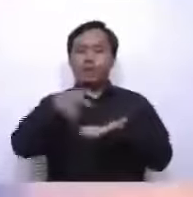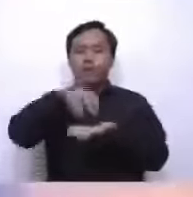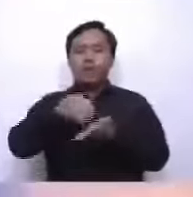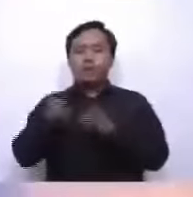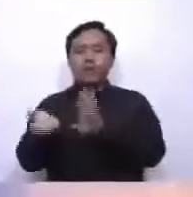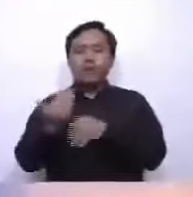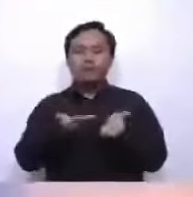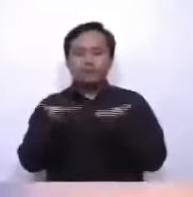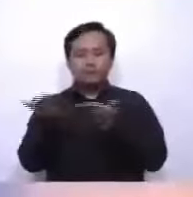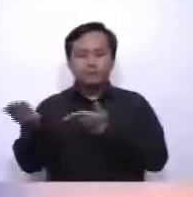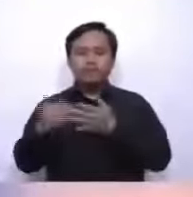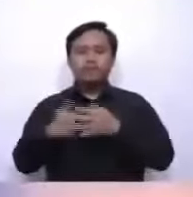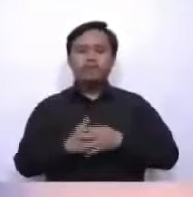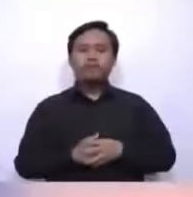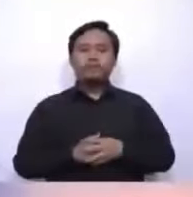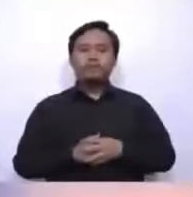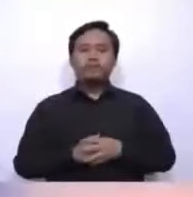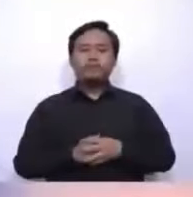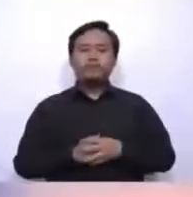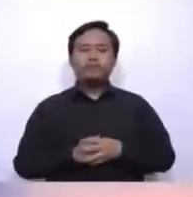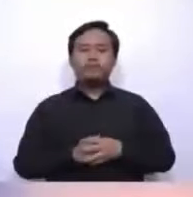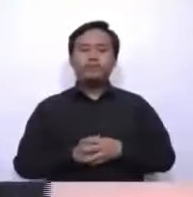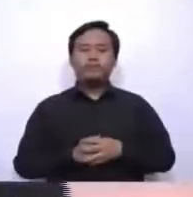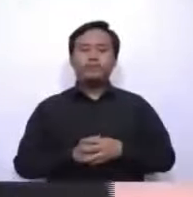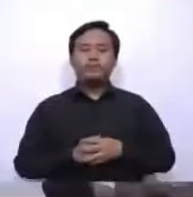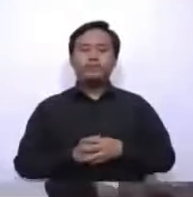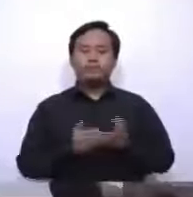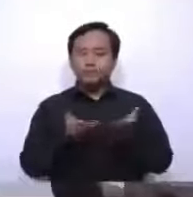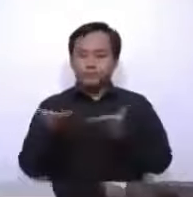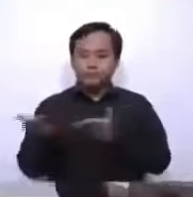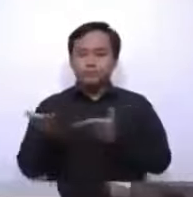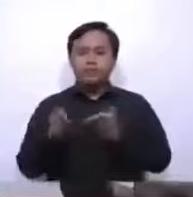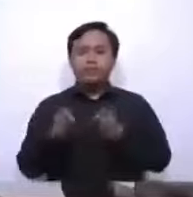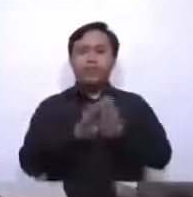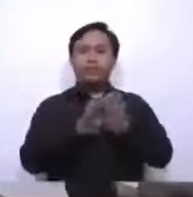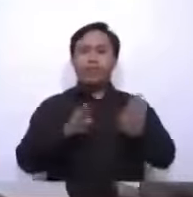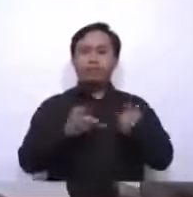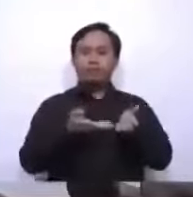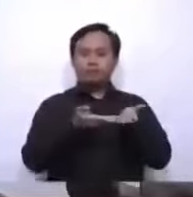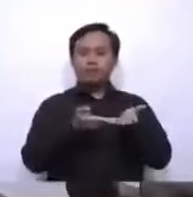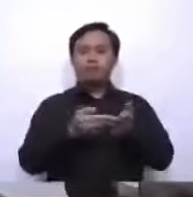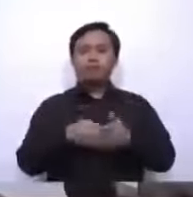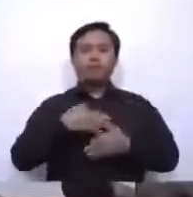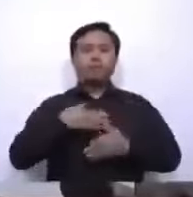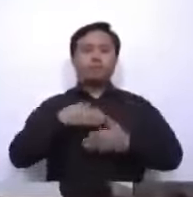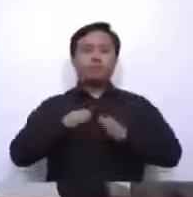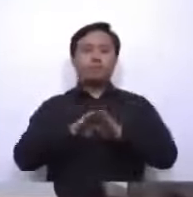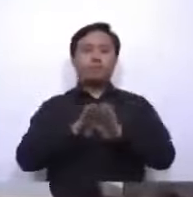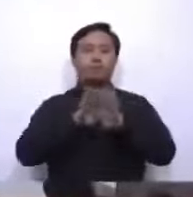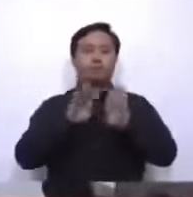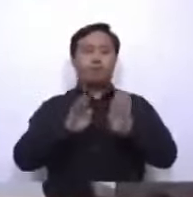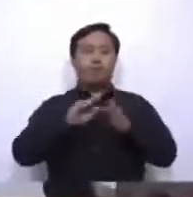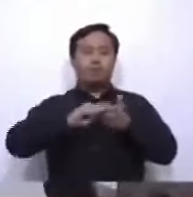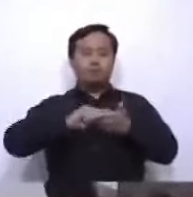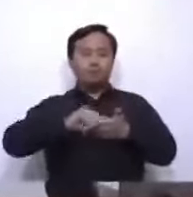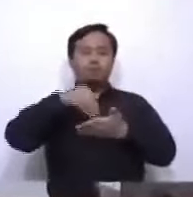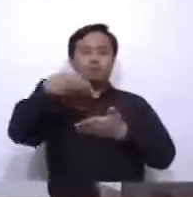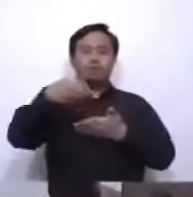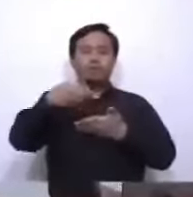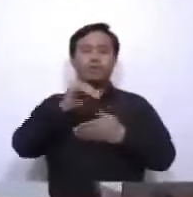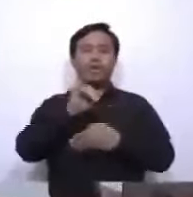Bapak. Baik. Silakan. Silakan dibuka. Saya akan buka terlebih dahulu indikator yang